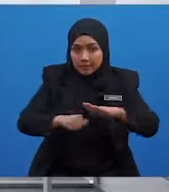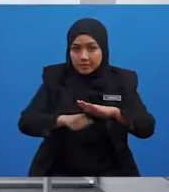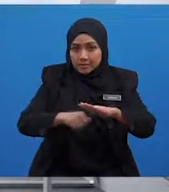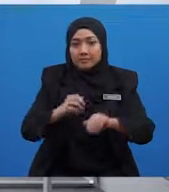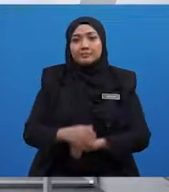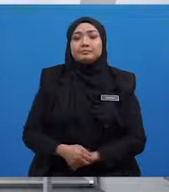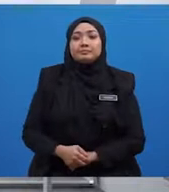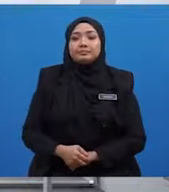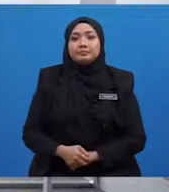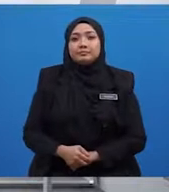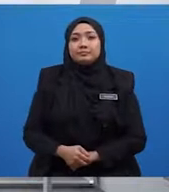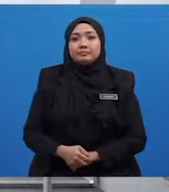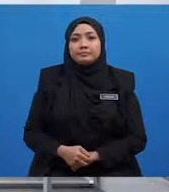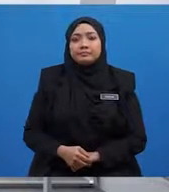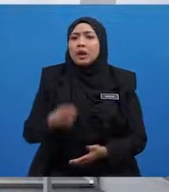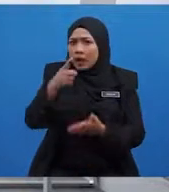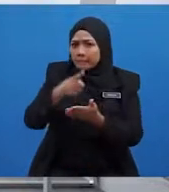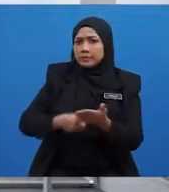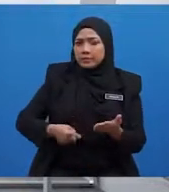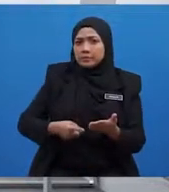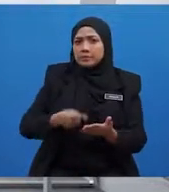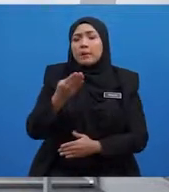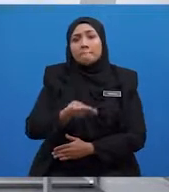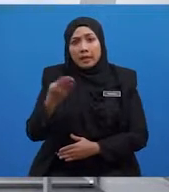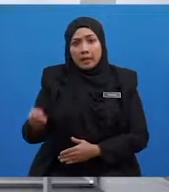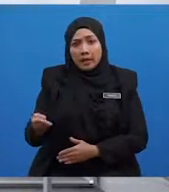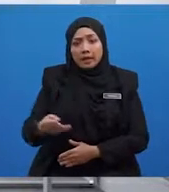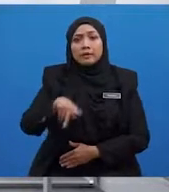Apa itu yang dikatakan barangan keperluan asas?